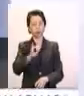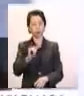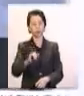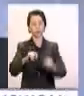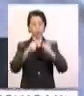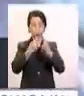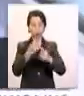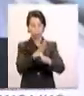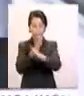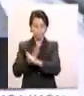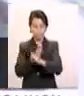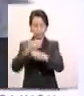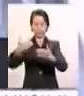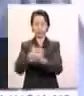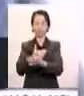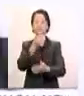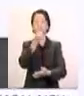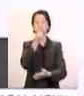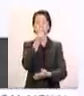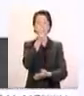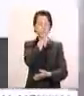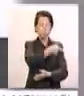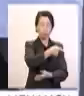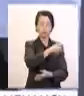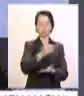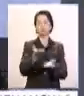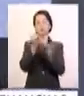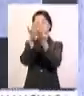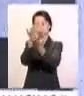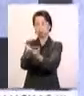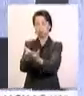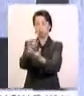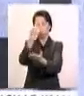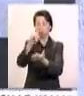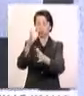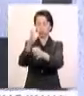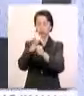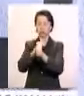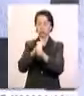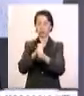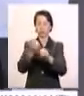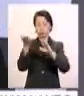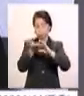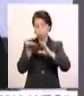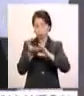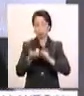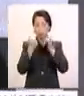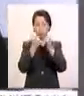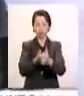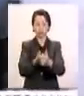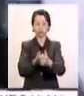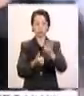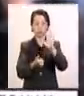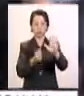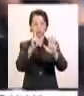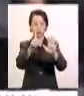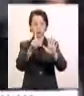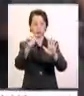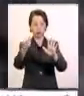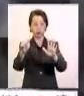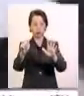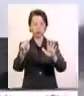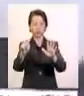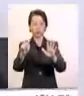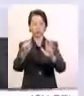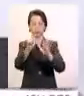pasukan pembelaan baharu Datin Sri Rosmah mengemukakan permohonan untuk mendapatkan dokumen mengikut Seksyen 51A